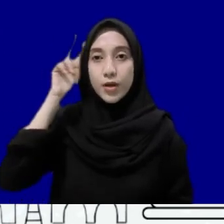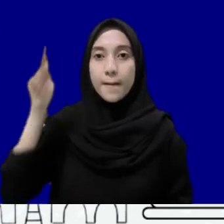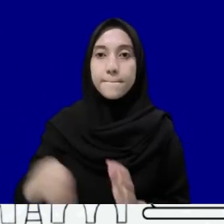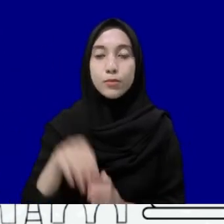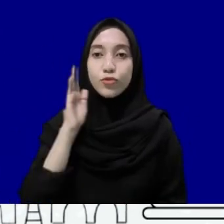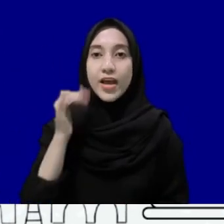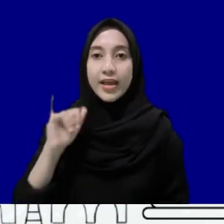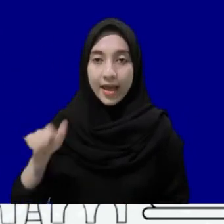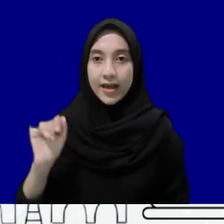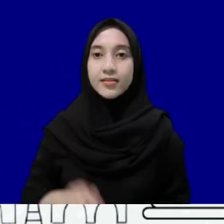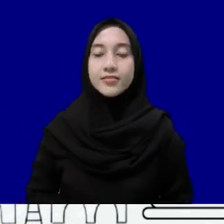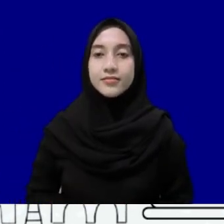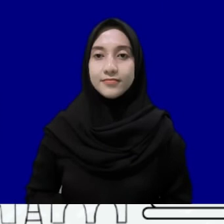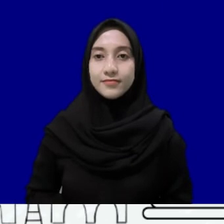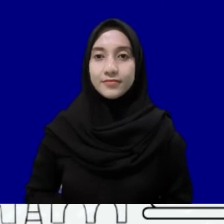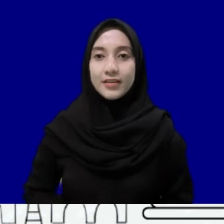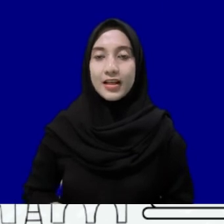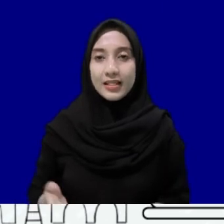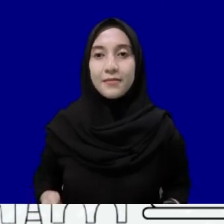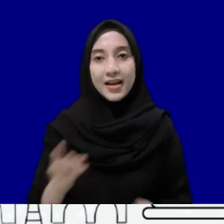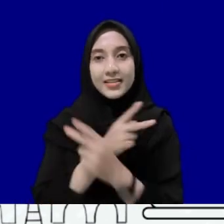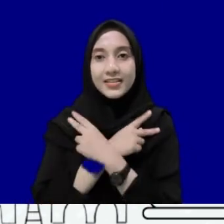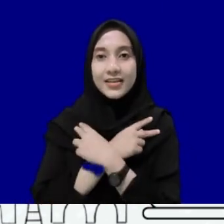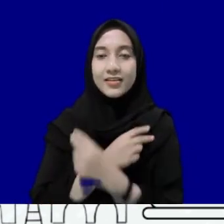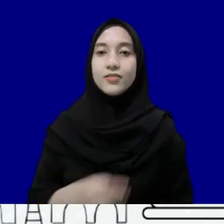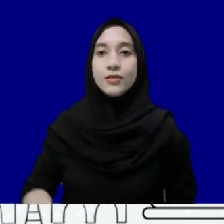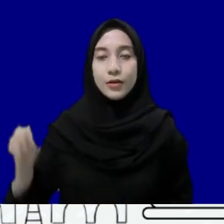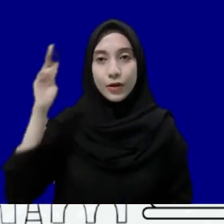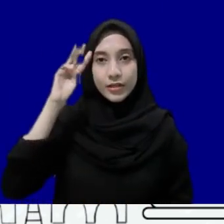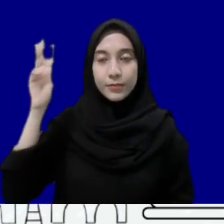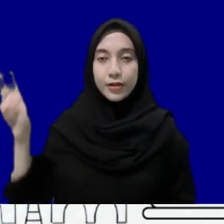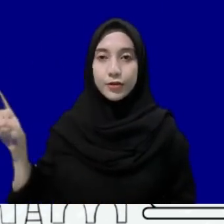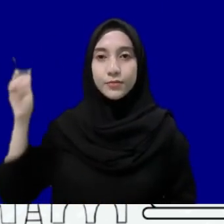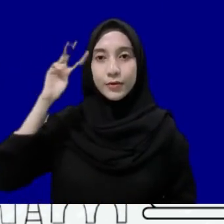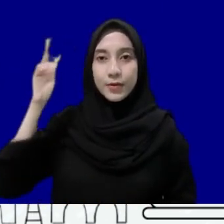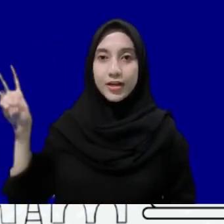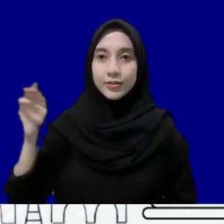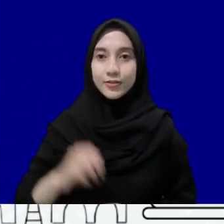Sekian dari Ibu, terima kasih. Wassalamualaikum warahmatullahi wabarakatuh.